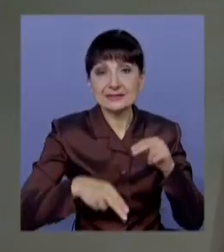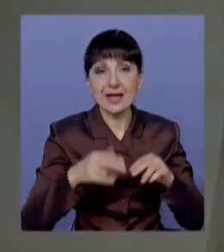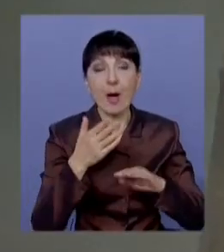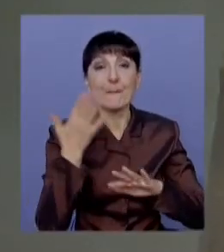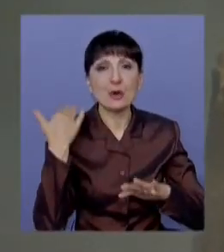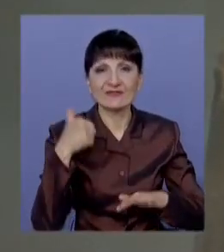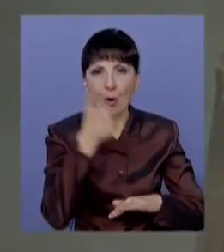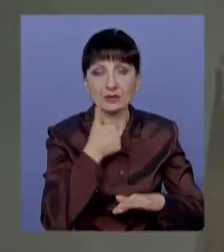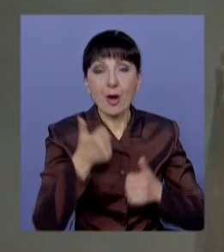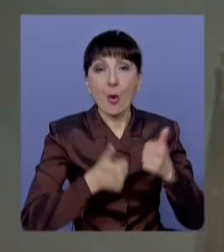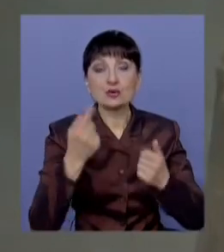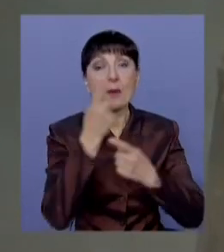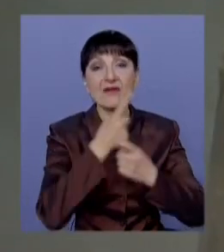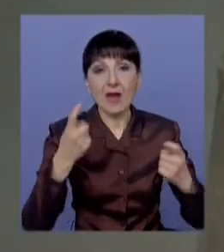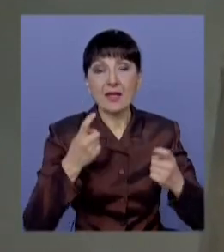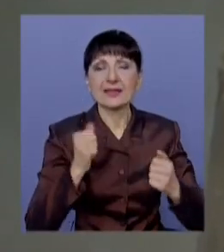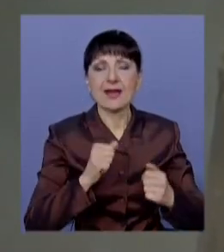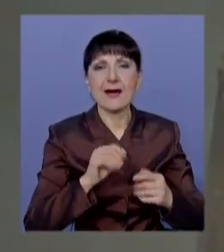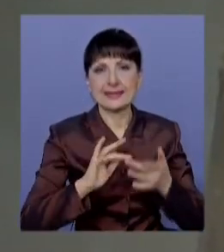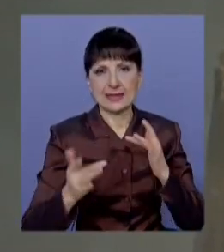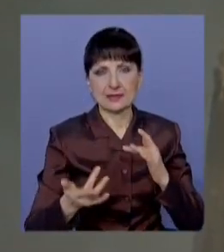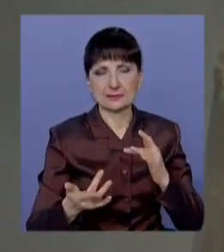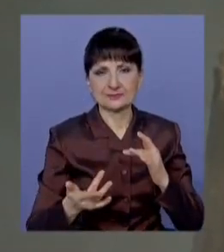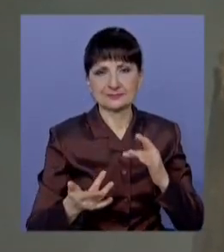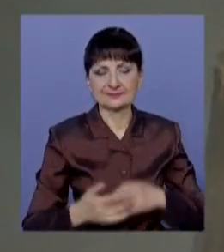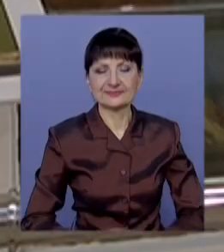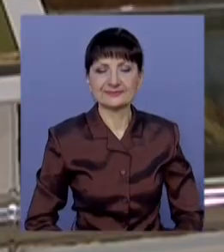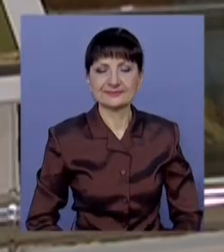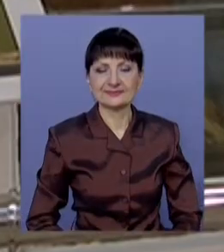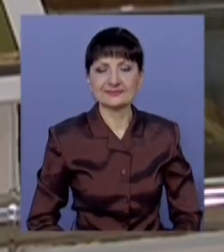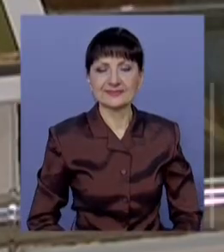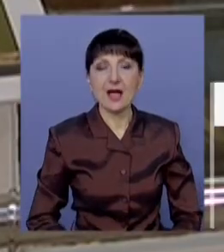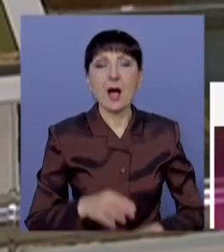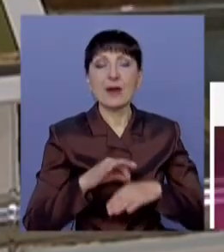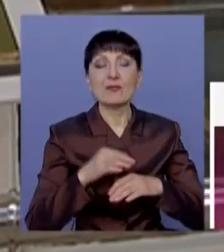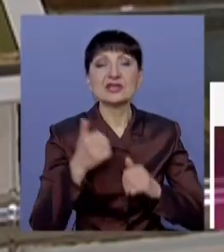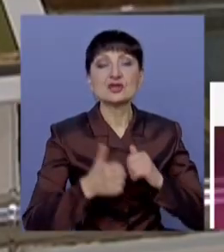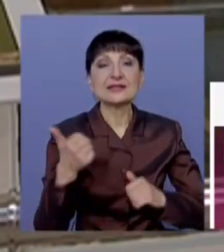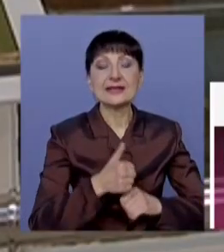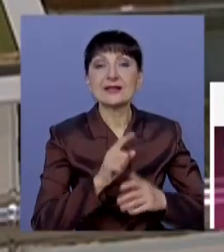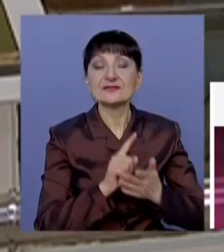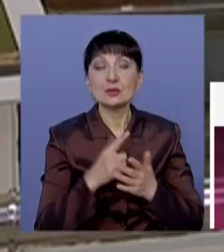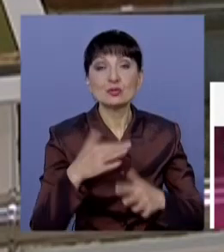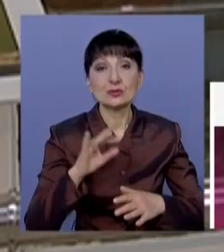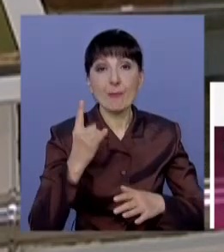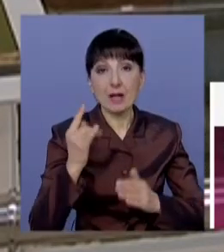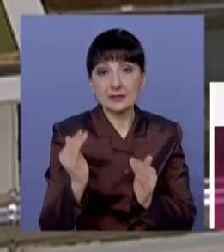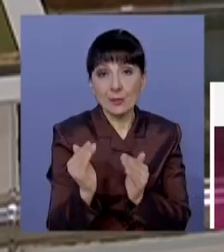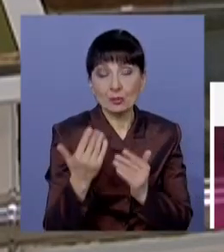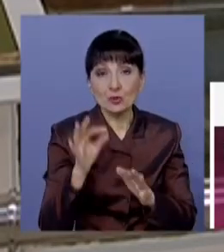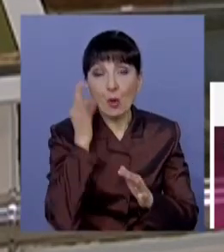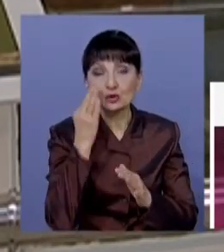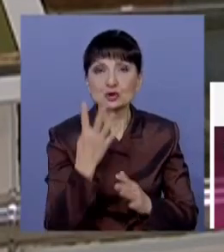прошлого года. Конкурс был объявлен на странице в социальной сети. Проводится еженедельное взвешивание. Малышка уже весит более